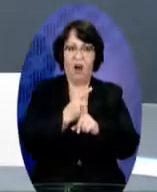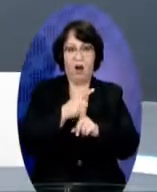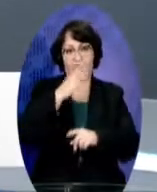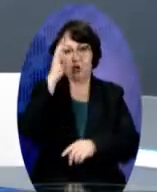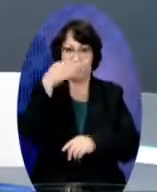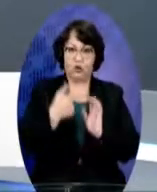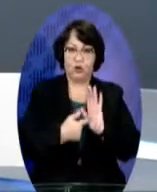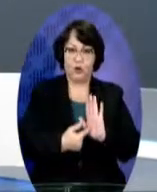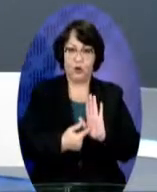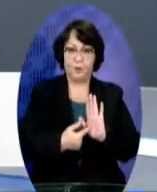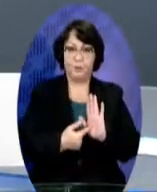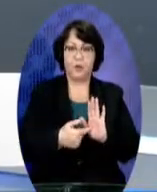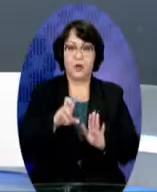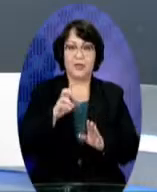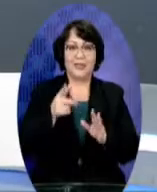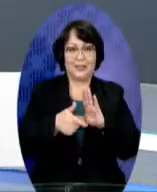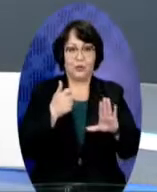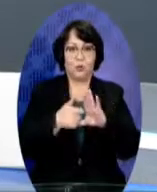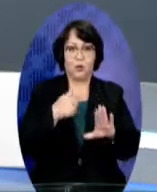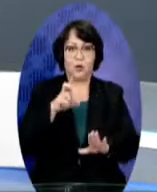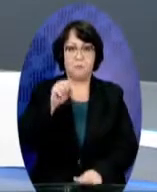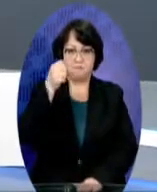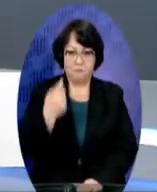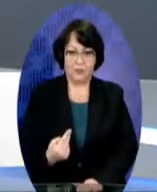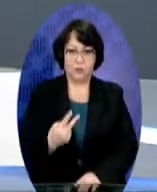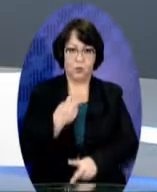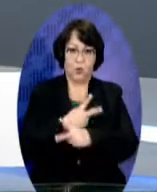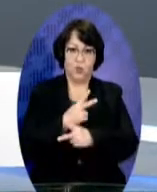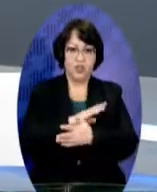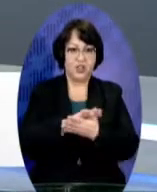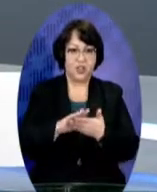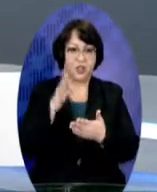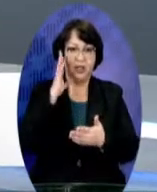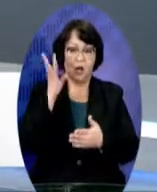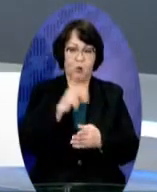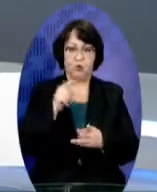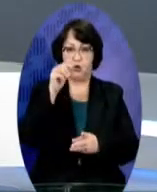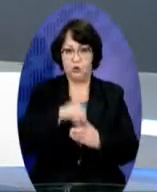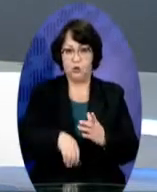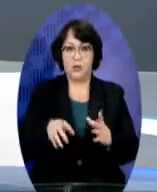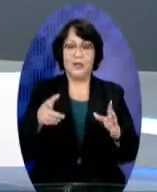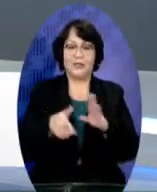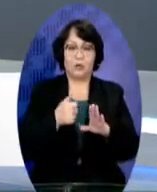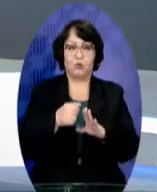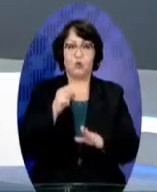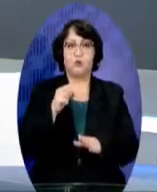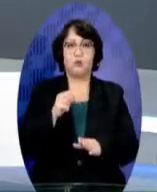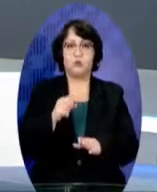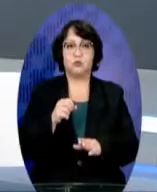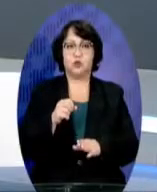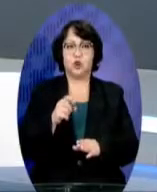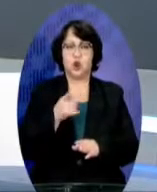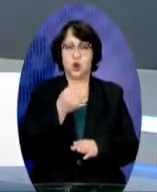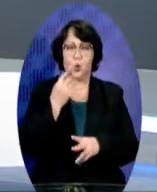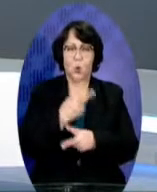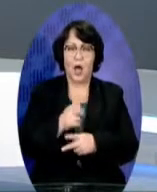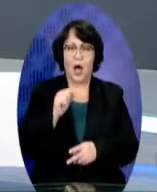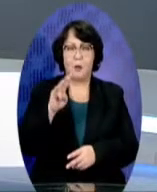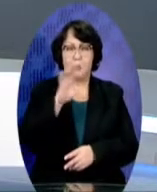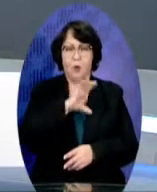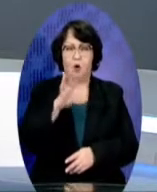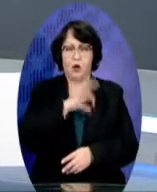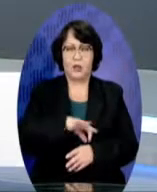таах хүндээ татварын багц хууль одоо шинжилэн найруулагдсан. Татварын ерөнхий хууль, за аж ахуйн нэгжийн орлогын албан татварын хууль, хувийн